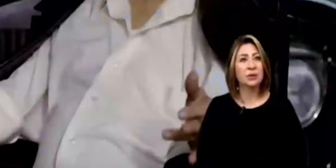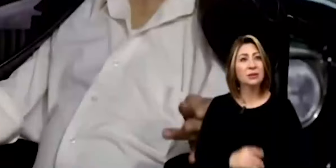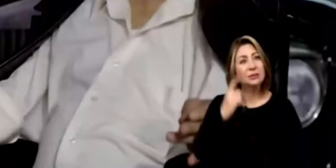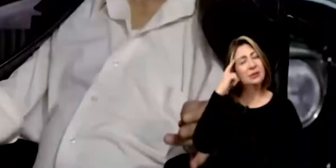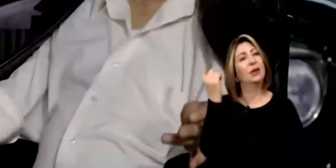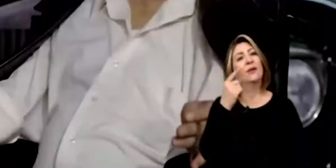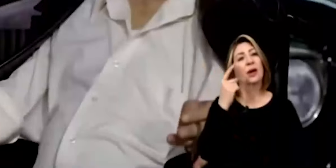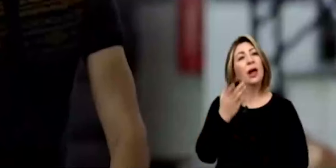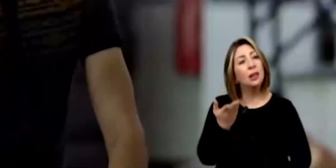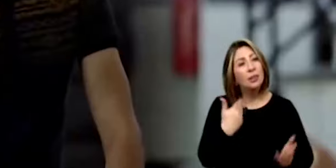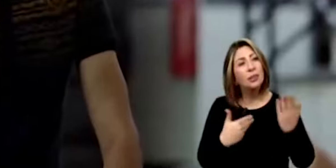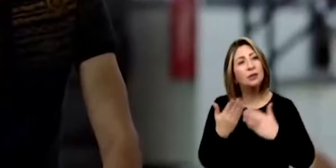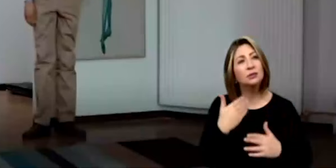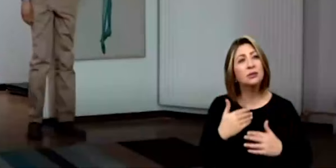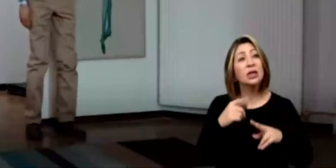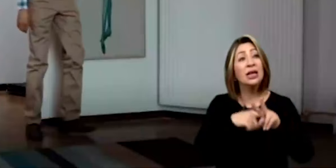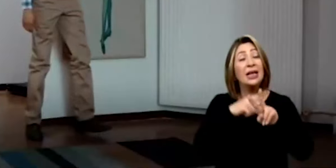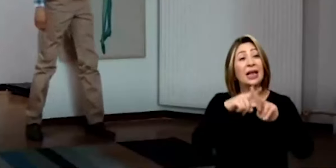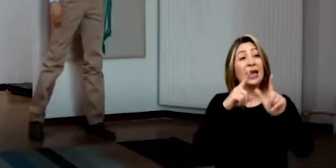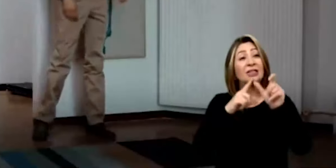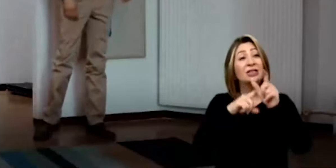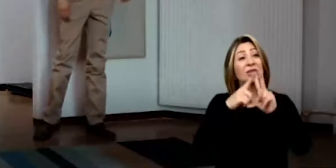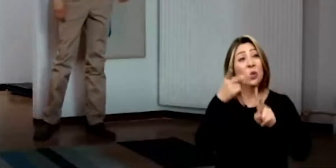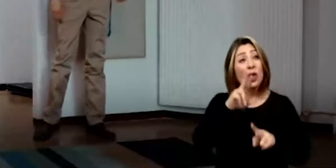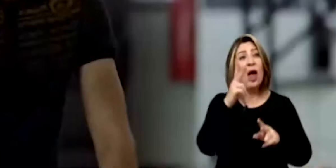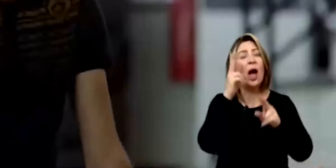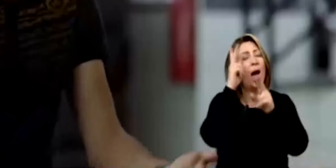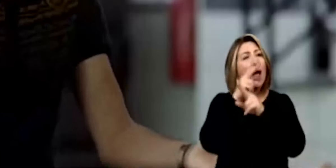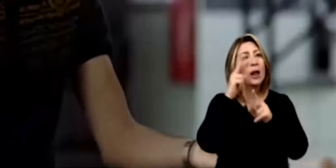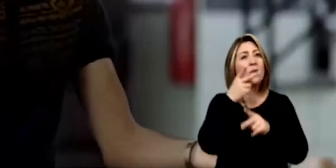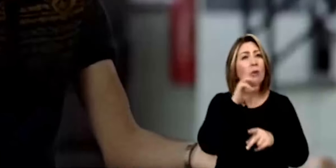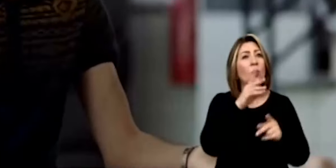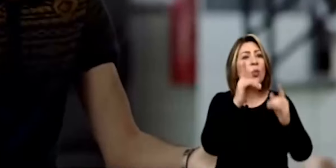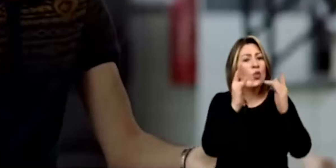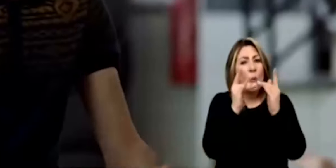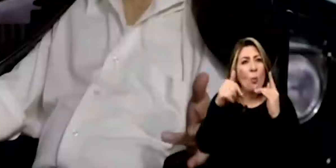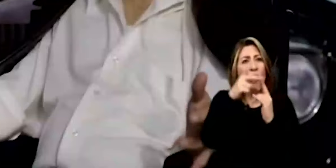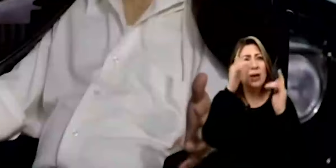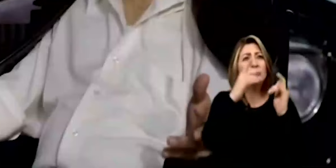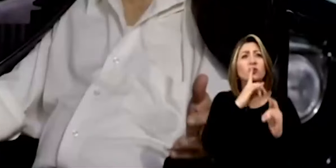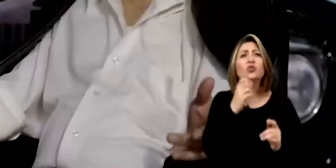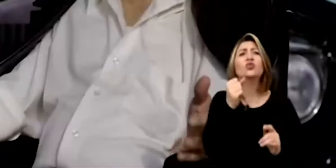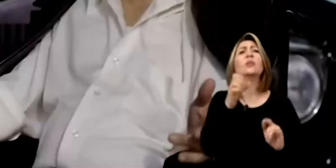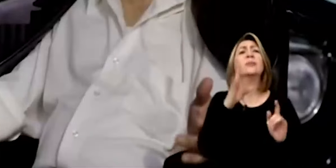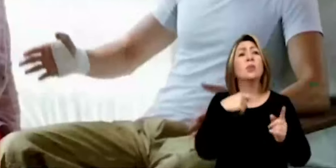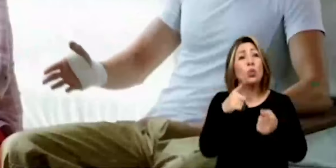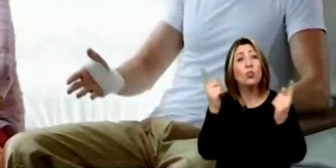Travma. Ennet. Yalçın öldü. Ertesi gün hayaleti bana geldi. Araf'ta kalmış. Bunun tutmadığı bir söz mü ne varmış? Biz de onu bulmaya gayret ediyoruz. Bu Araf'ta